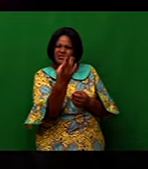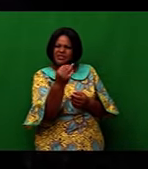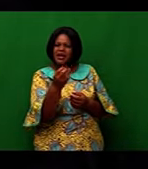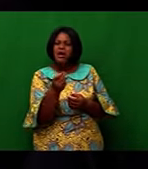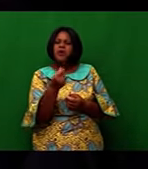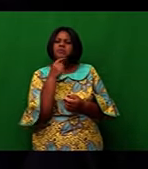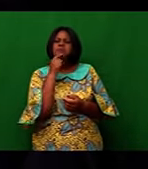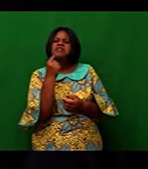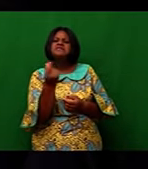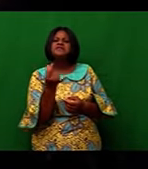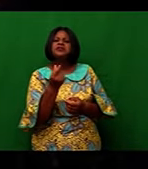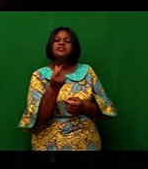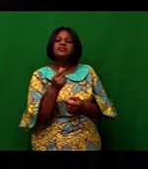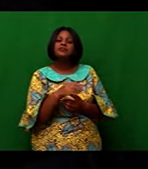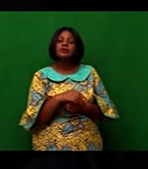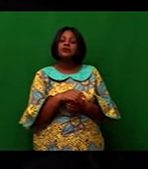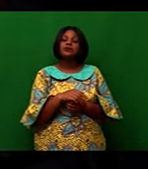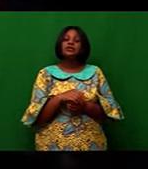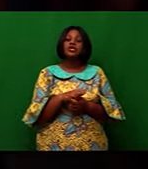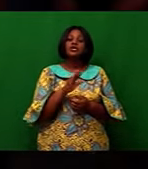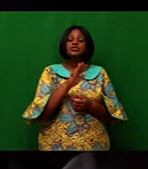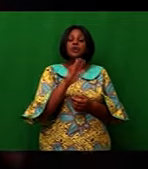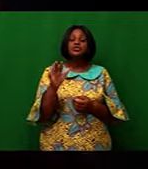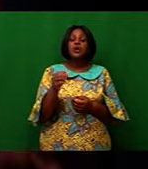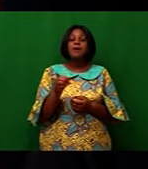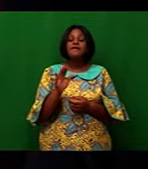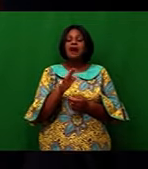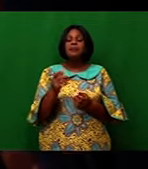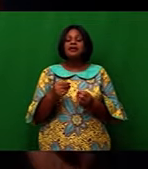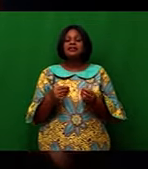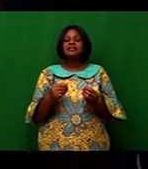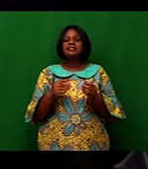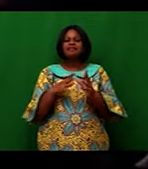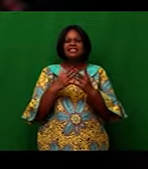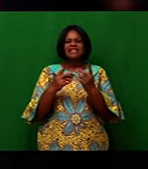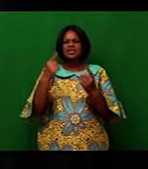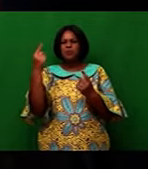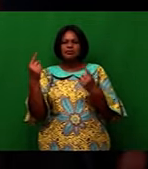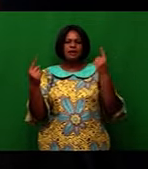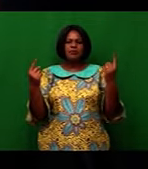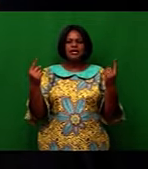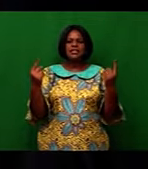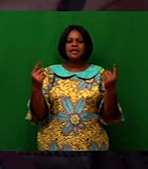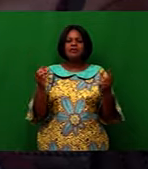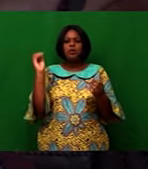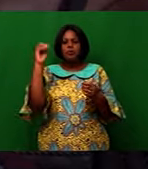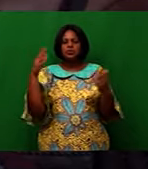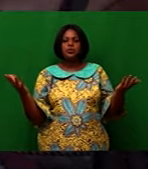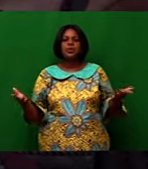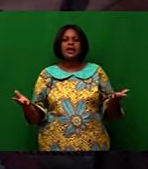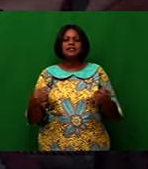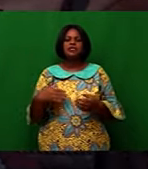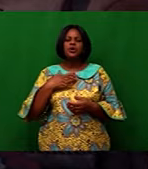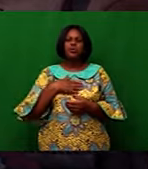ko avasina varume vasingamechani kuti 1 by 1. vaneiswa kupi neshoko ramwari saka imune